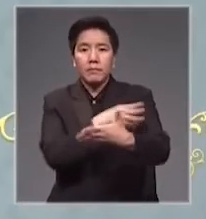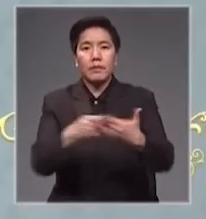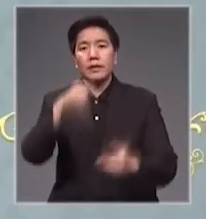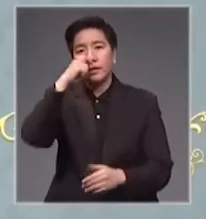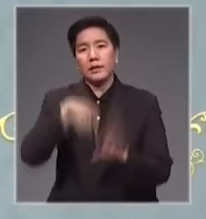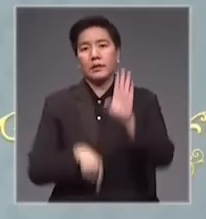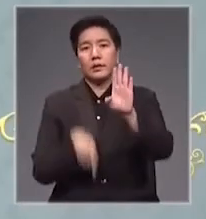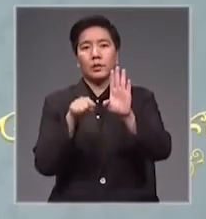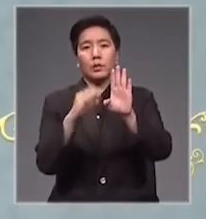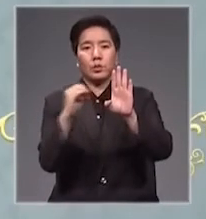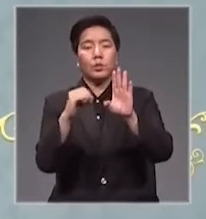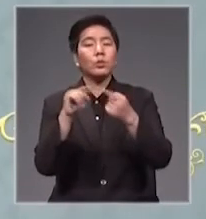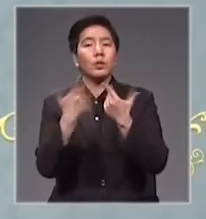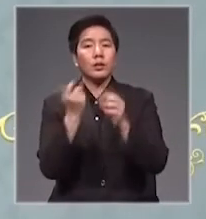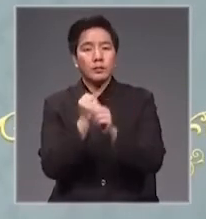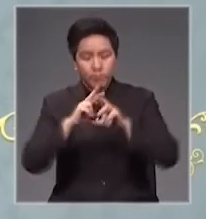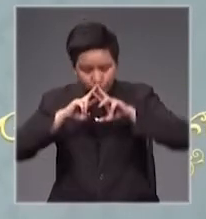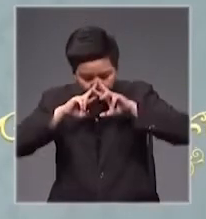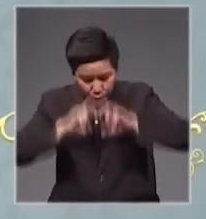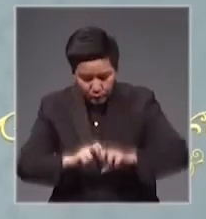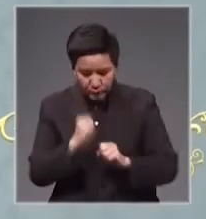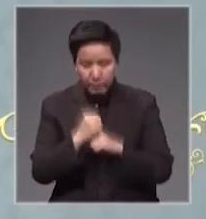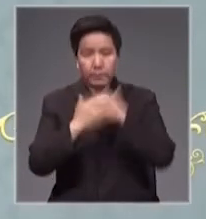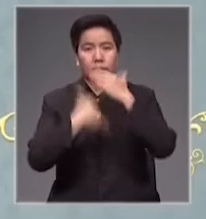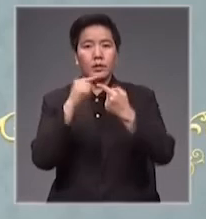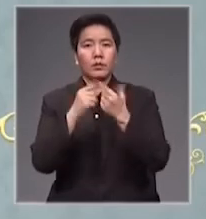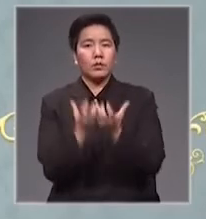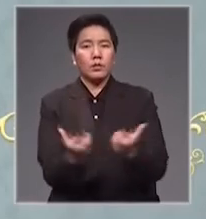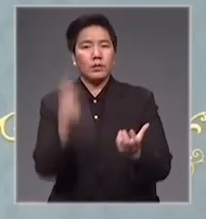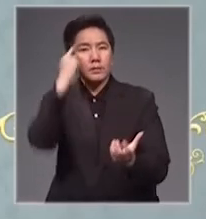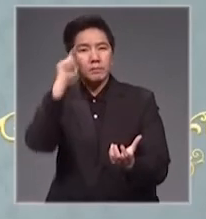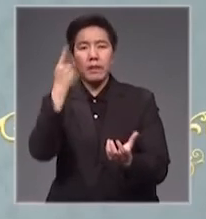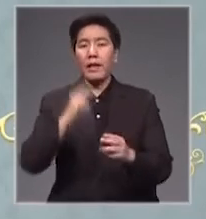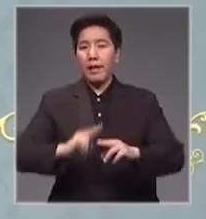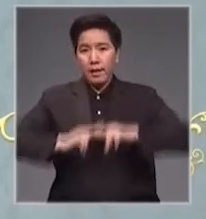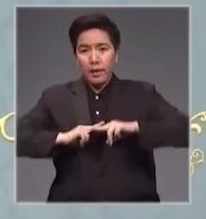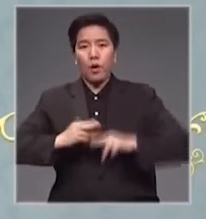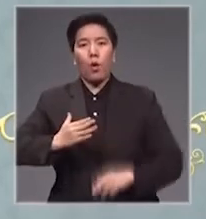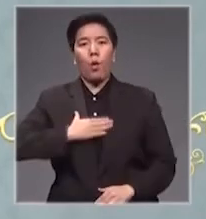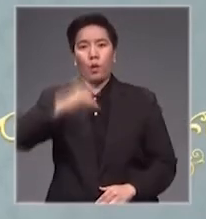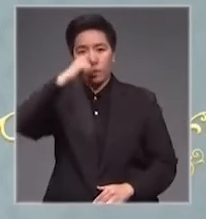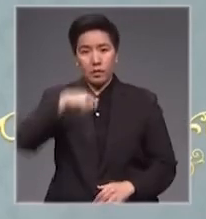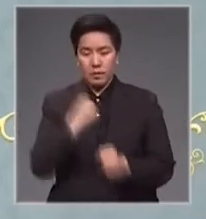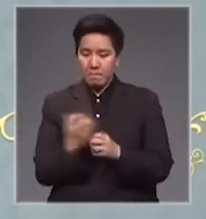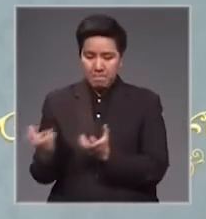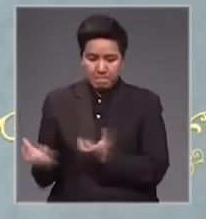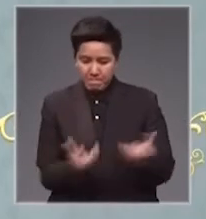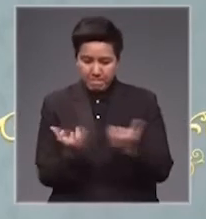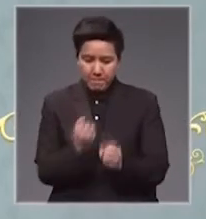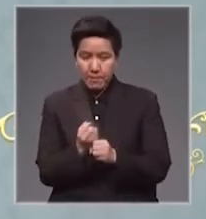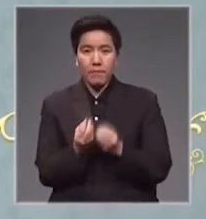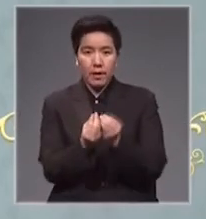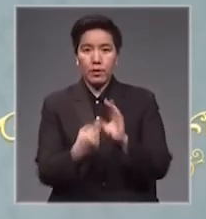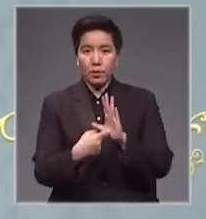ได้ก็คือการวิจัยและพัฒนาตลอดจนการสร้างนวัตกรรมใหม่ๆของไทยเองนอกจากต้องผลิตเพื่อมาใช้ประโยชน์ยังต้องนำไปสู่การขยายผ